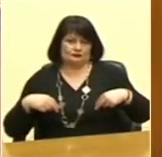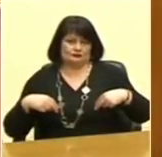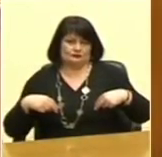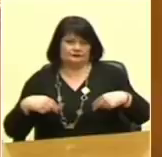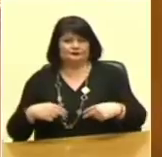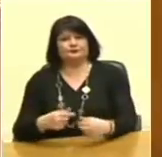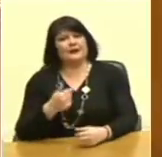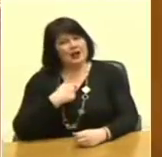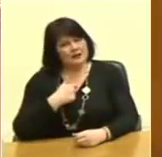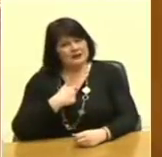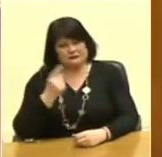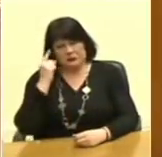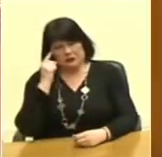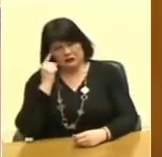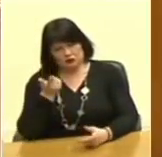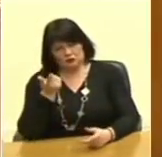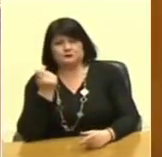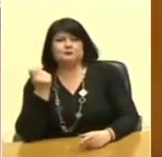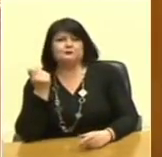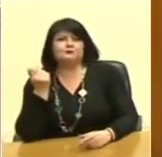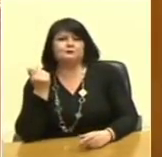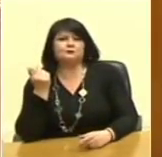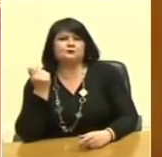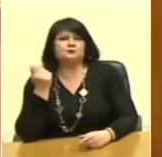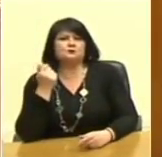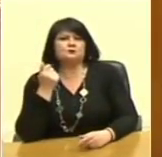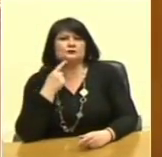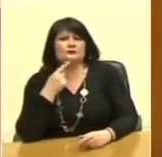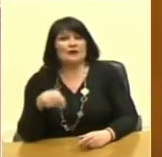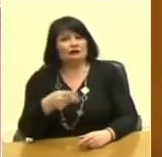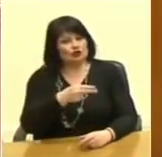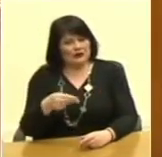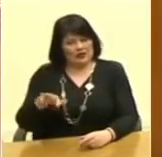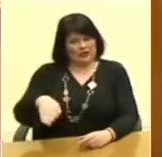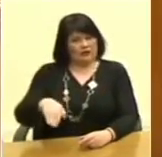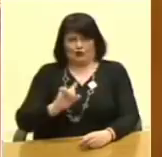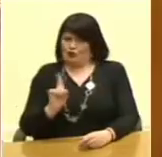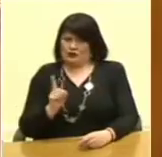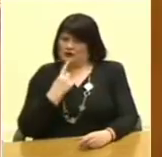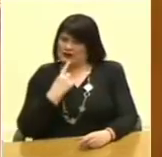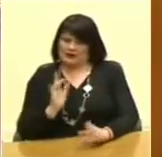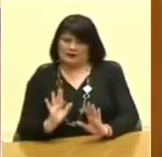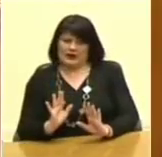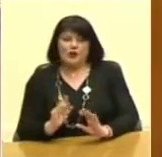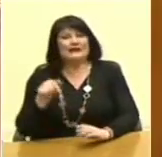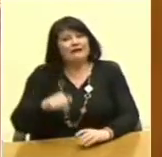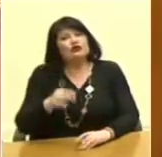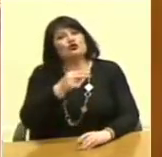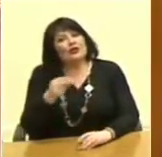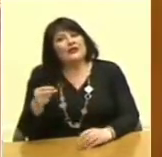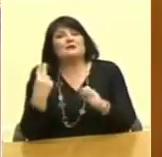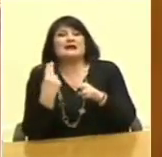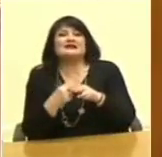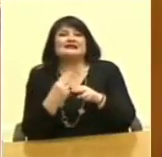Εμείς όμως έχουμε την εντύπωση ότι χωρίς να υποτιμούμε αυτό το συγκεκριμένο θέμα, μαζί με αυτό, σημασία